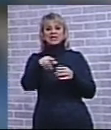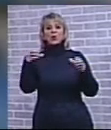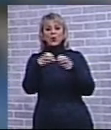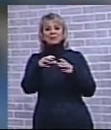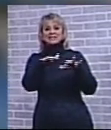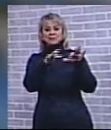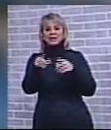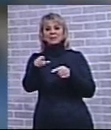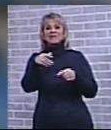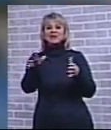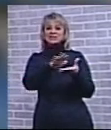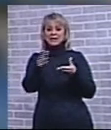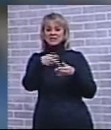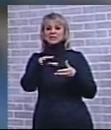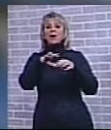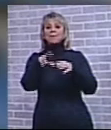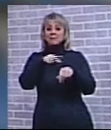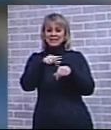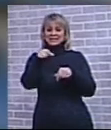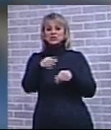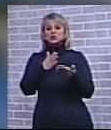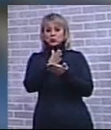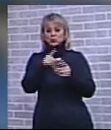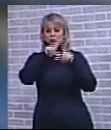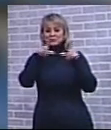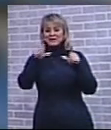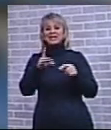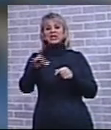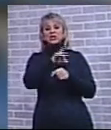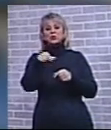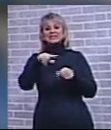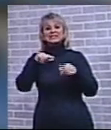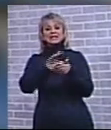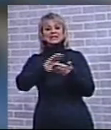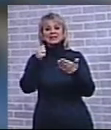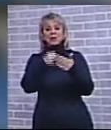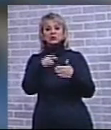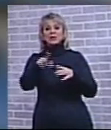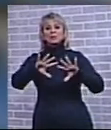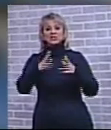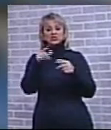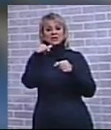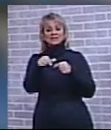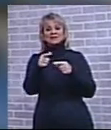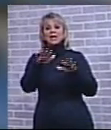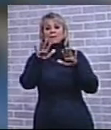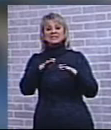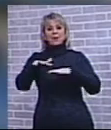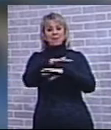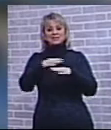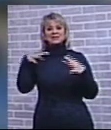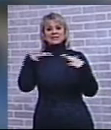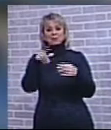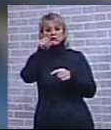комплекс мероприятий во взаимодействии с правоохранительными службами региона с целью недопущения происшествий в местах массового